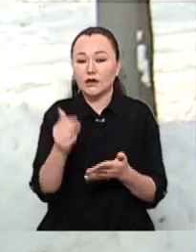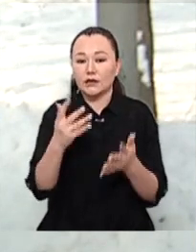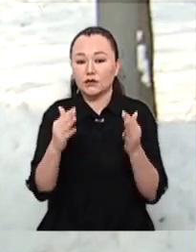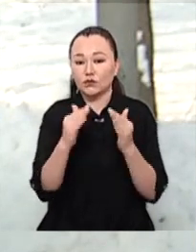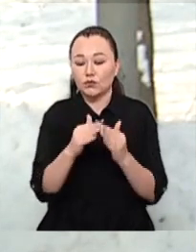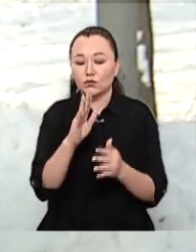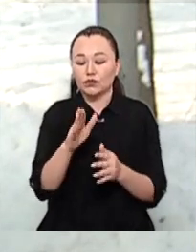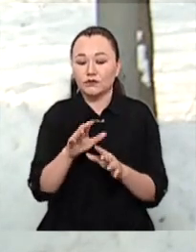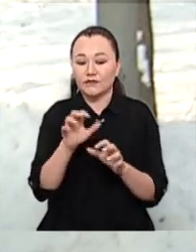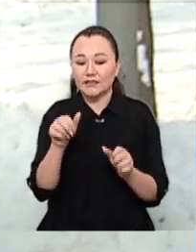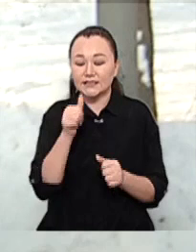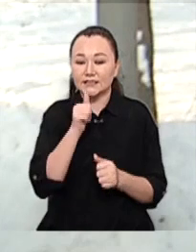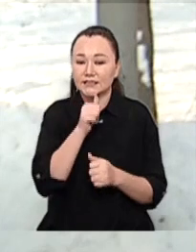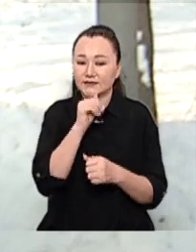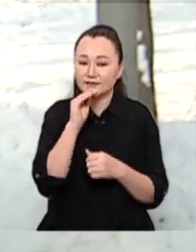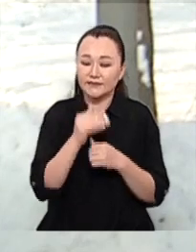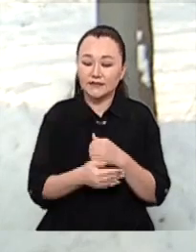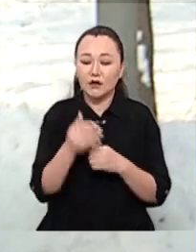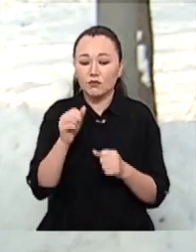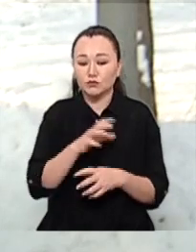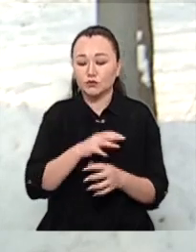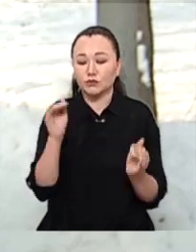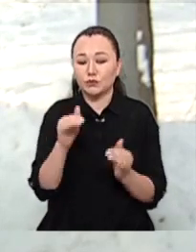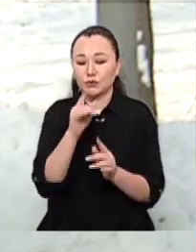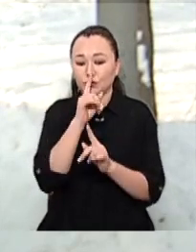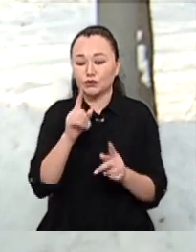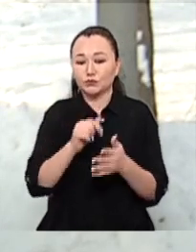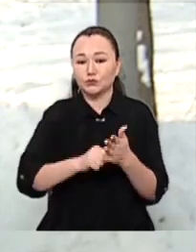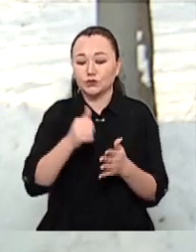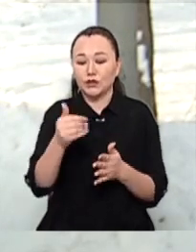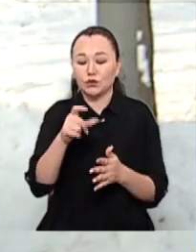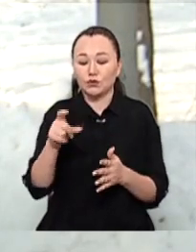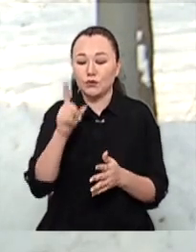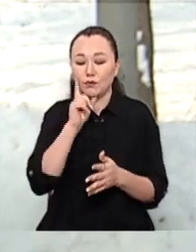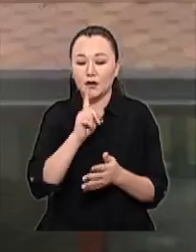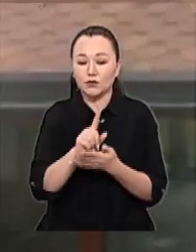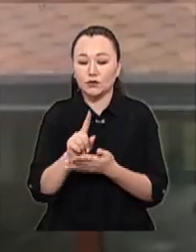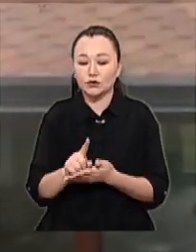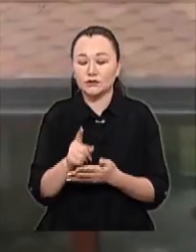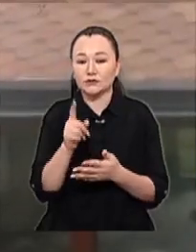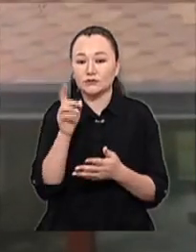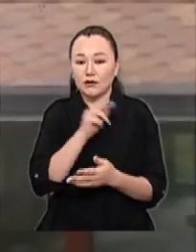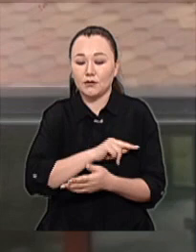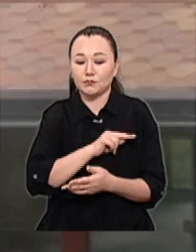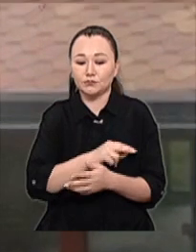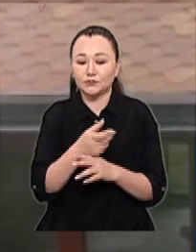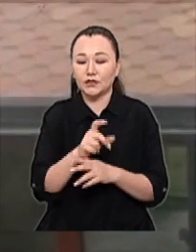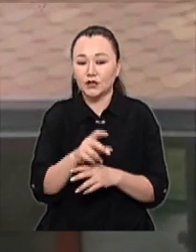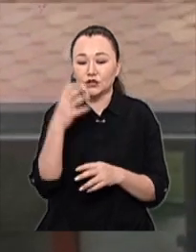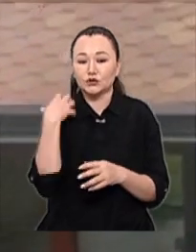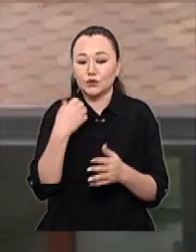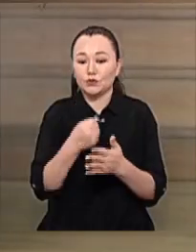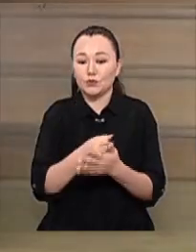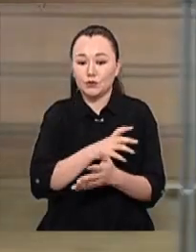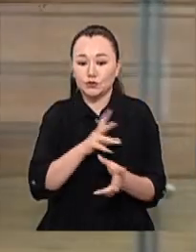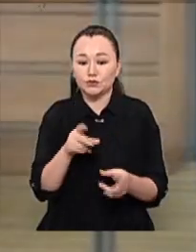степени будут властью скрываться либо может быть их не будут трогать по причине того что эти люди пока еще нужно системе допустим чиновник долгого службы